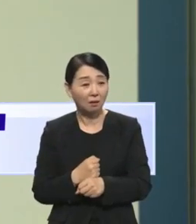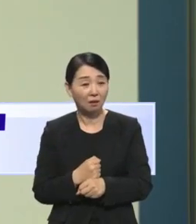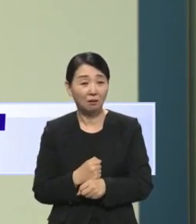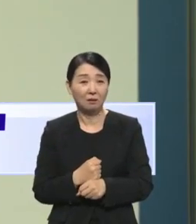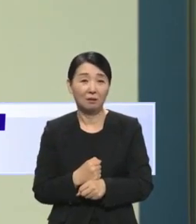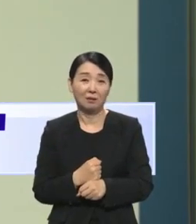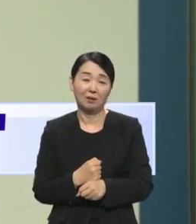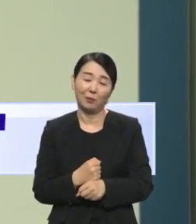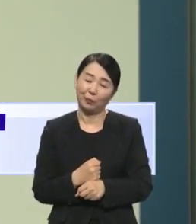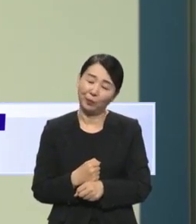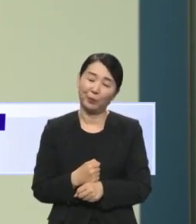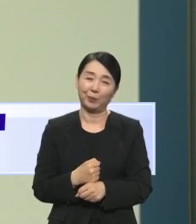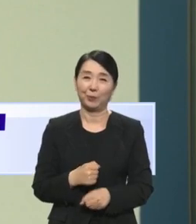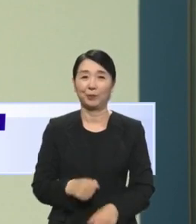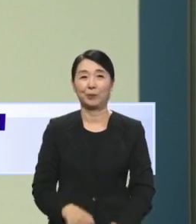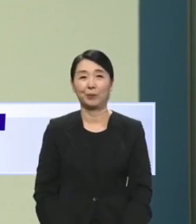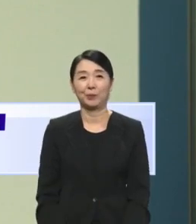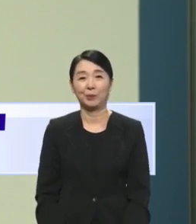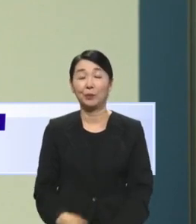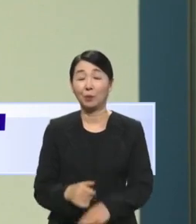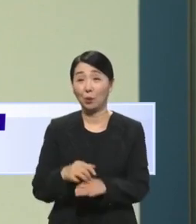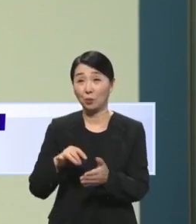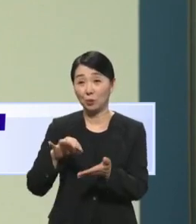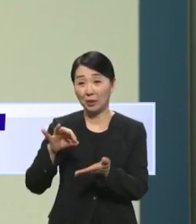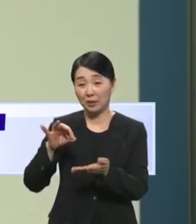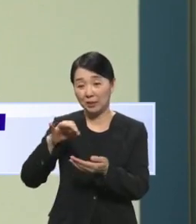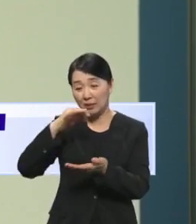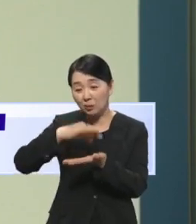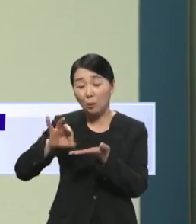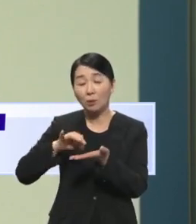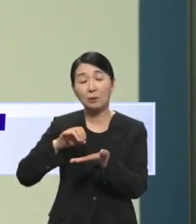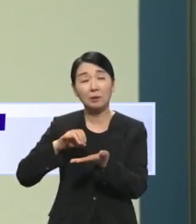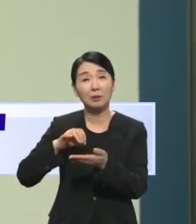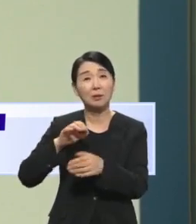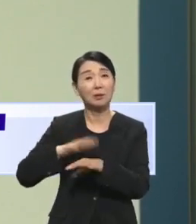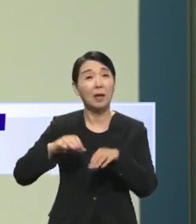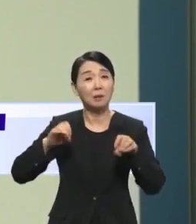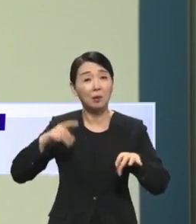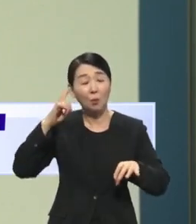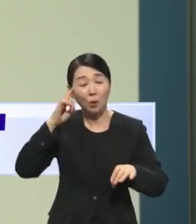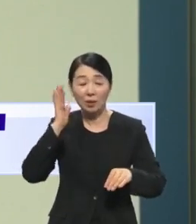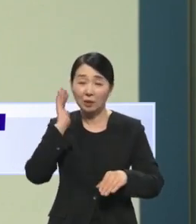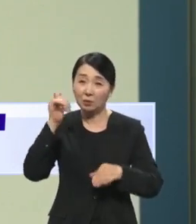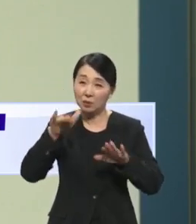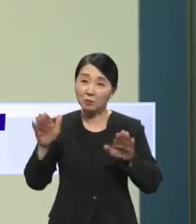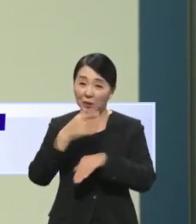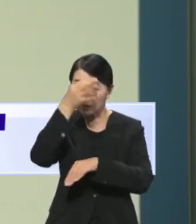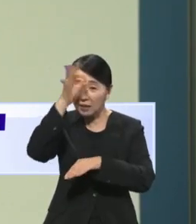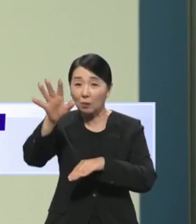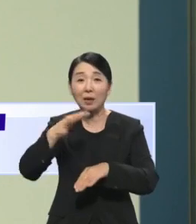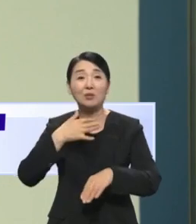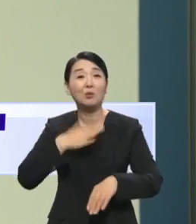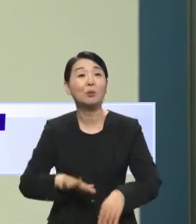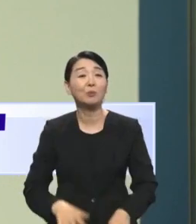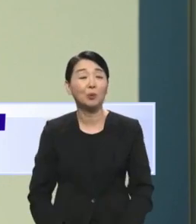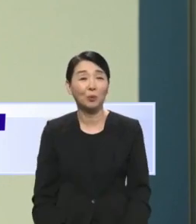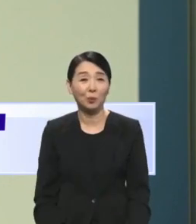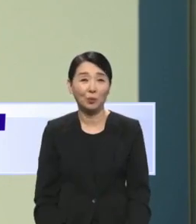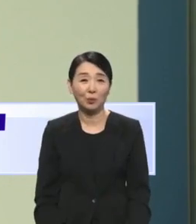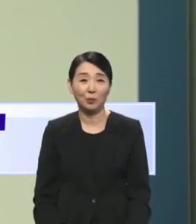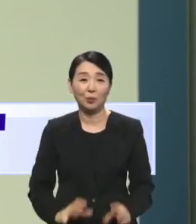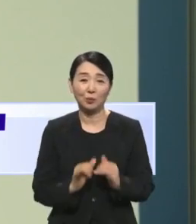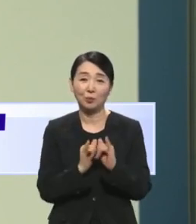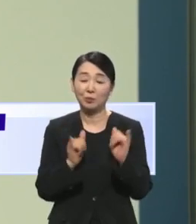상황이니까 이게 제가 보면 대통령도 어떻게 사과 한 번 이때까지 하는 걸 못 봤는데요 저는 국민들이 다